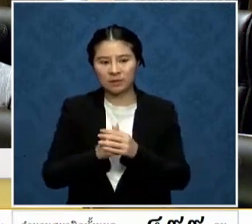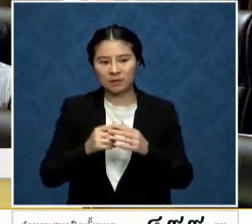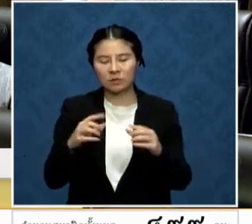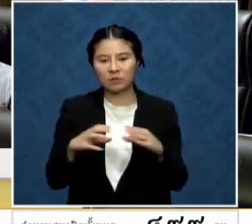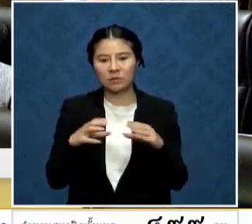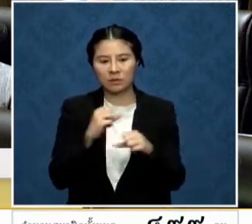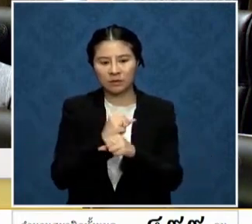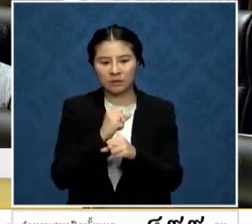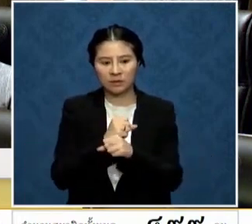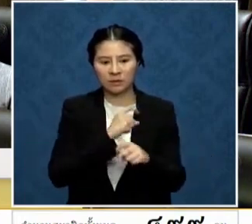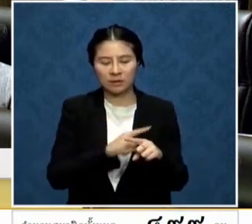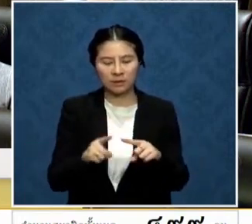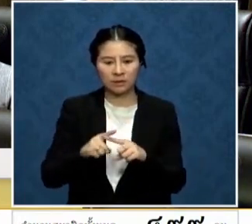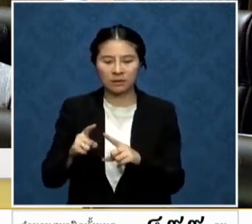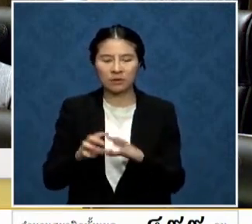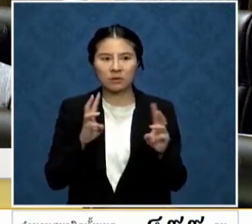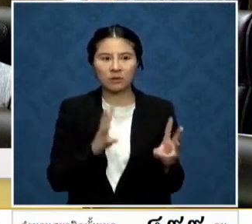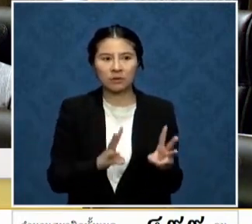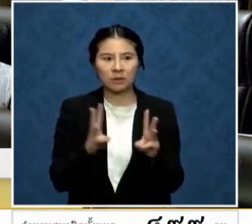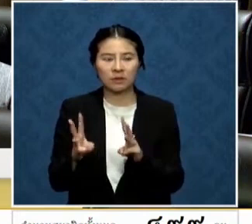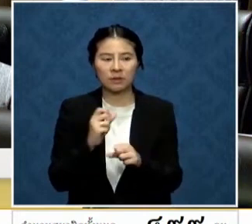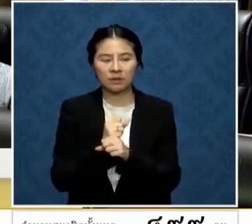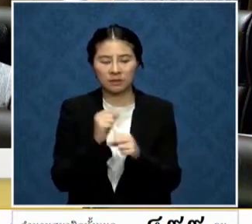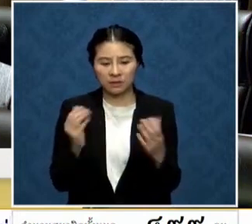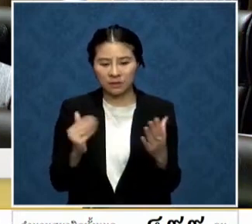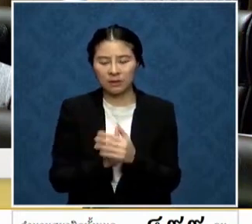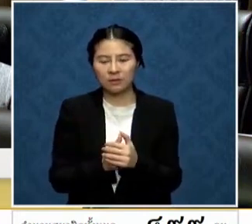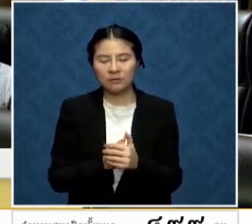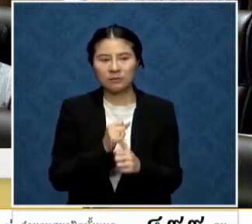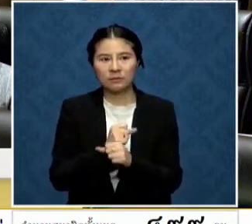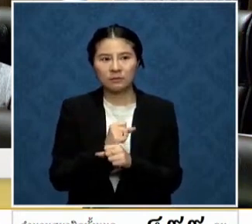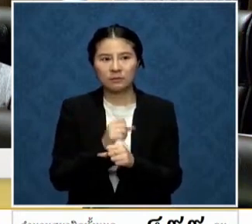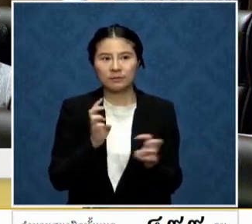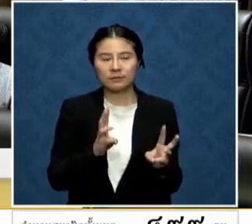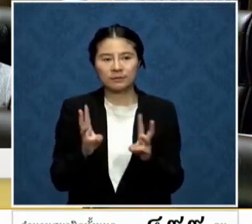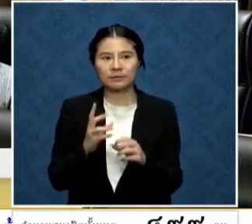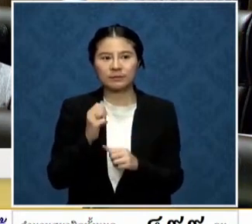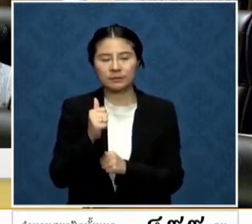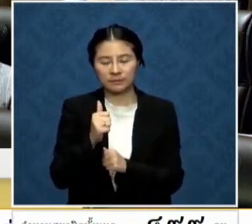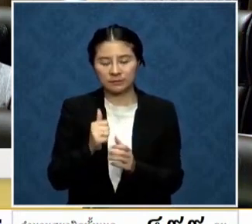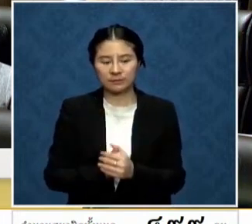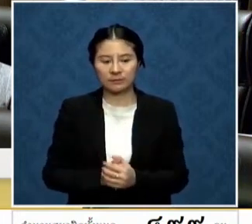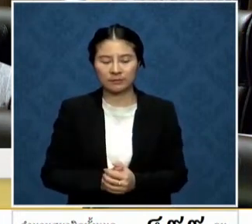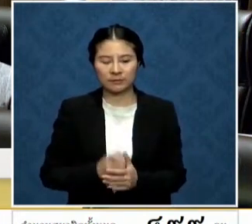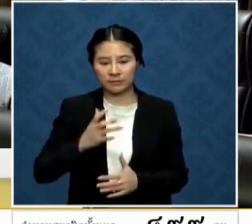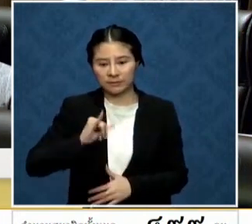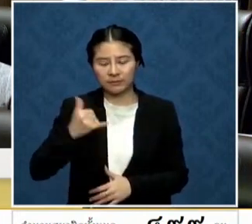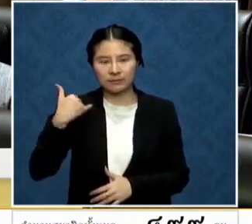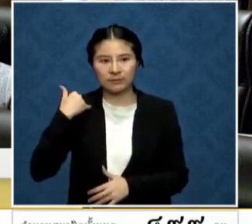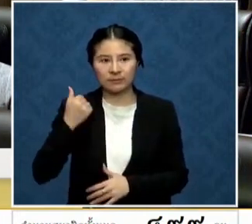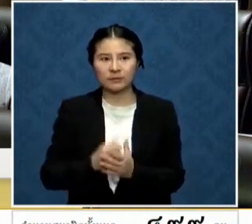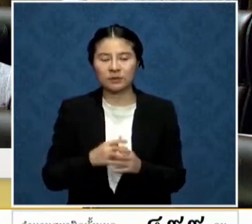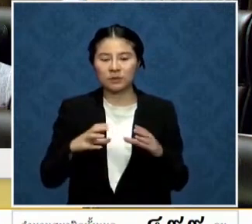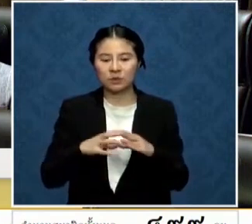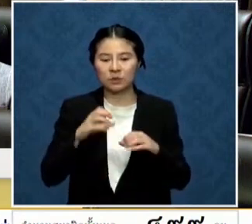ของหน่วยงานต่างๆแล้วจะเอาที่ไหนดีเท่าที่ผมพอจะหาวิธีได้เนี่ยผมว่าอาจจะต้องขอใช้พื้นที่ของ